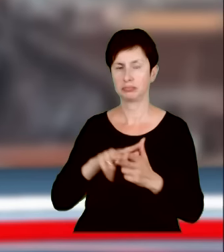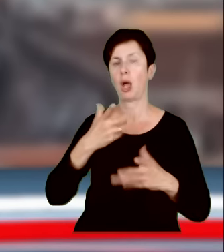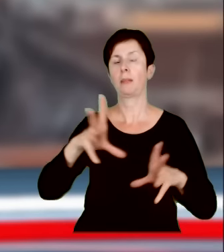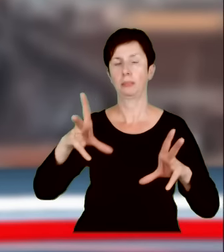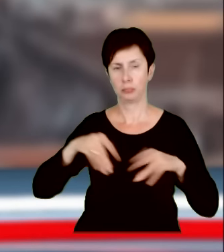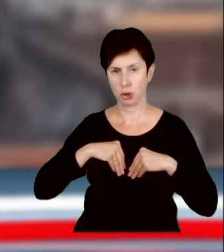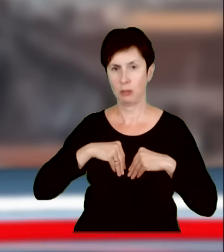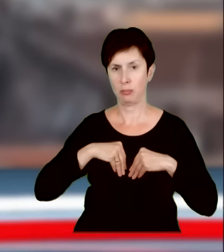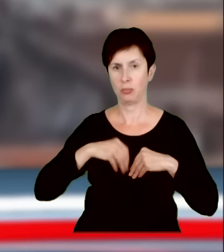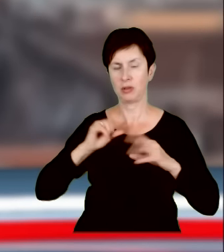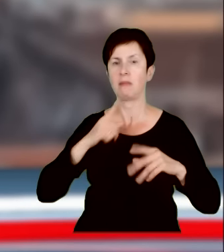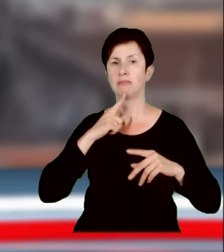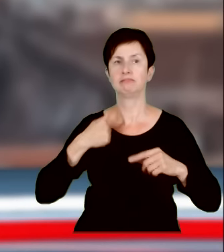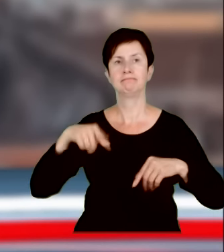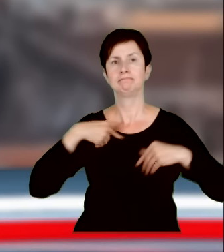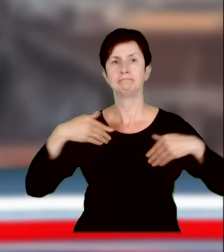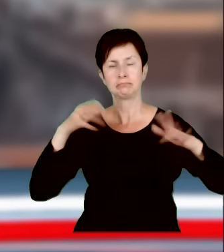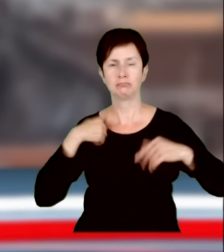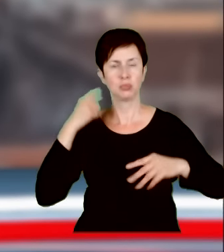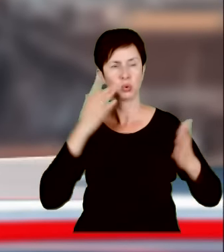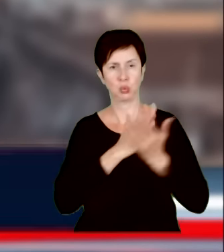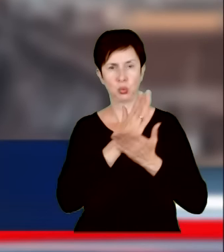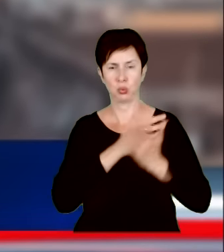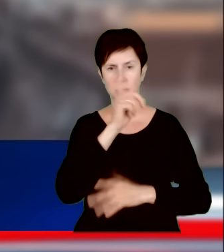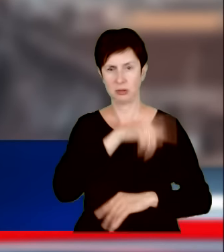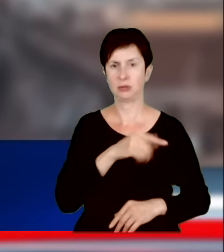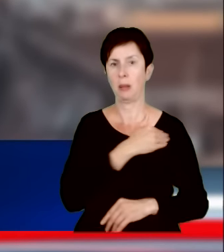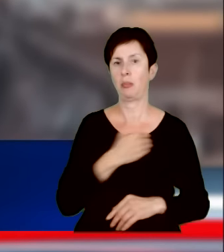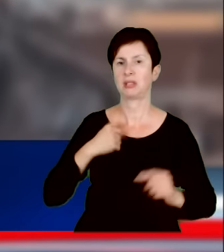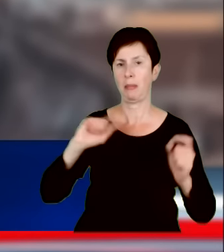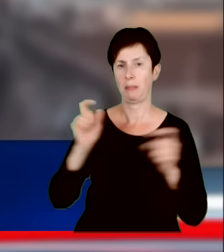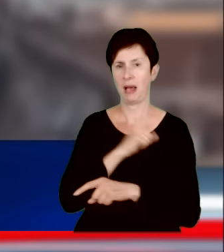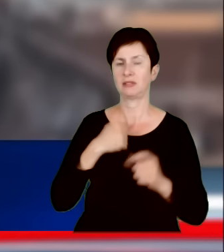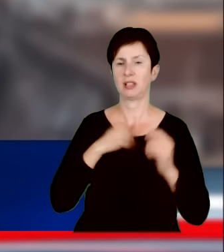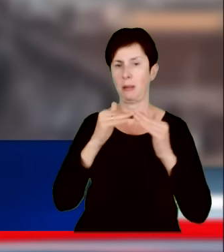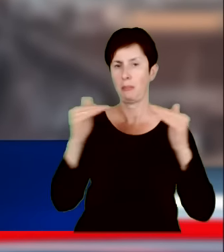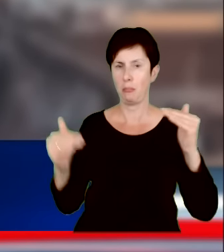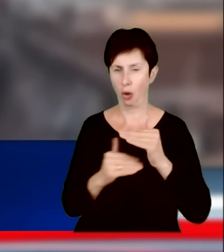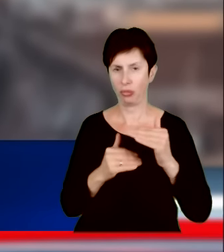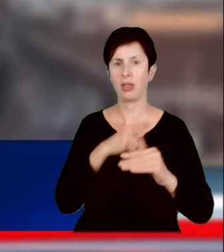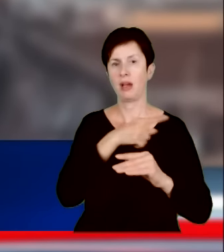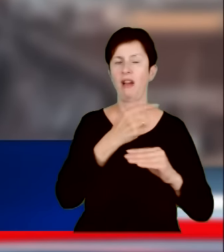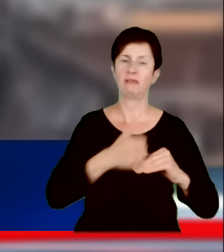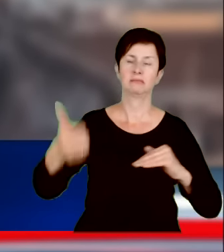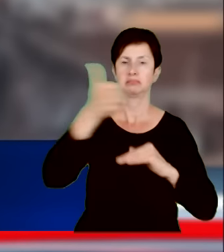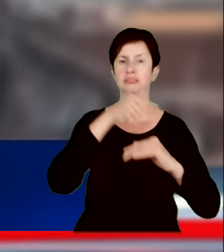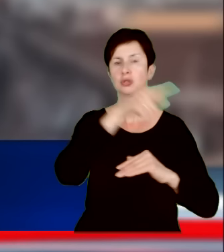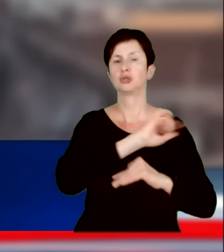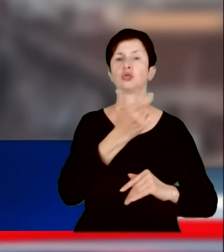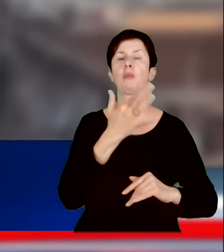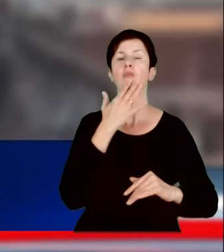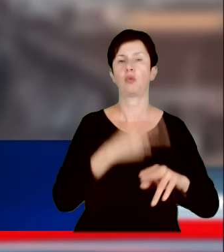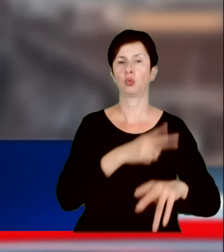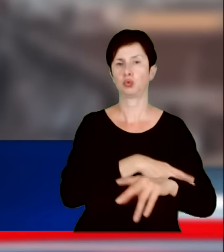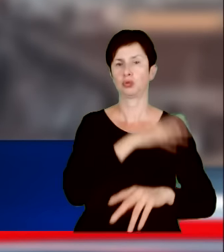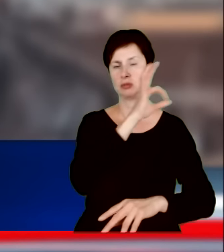taką poddańczy że to polskie jest pod tym co powie urzędnik z Brukseli pomimo tego